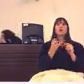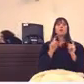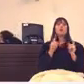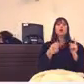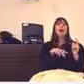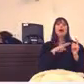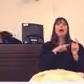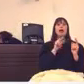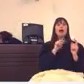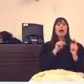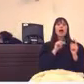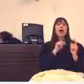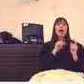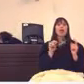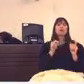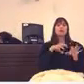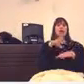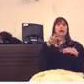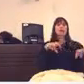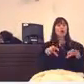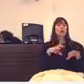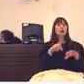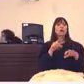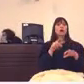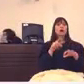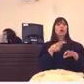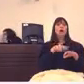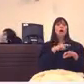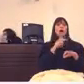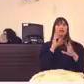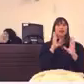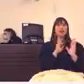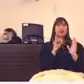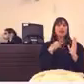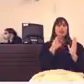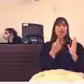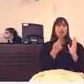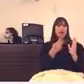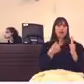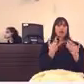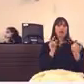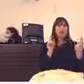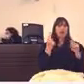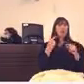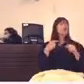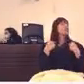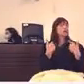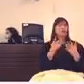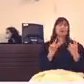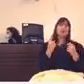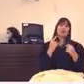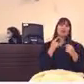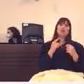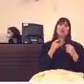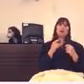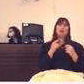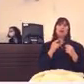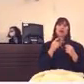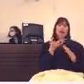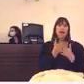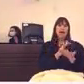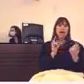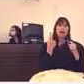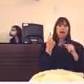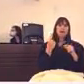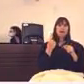על נושא הקצאות לפני אישור המועצה, אחראי על זה. אז תאמין לי שכשאני אומר לך שניתנו אלטרנטיבות, ניתנו אלטרנטיבות. בהחלט, חלק